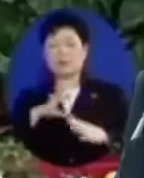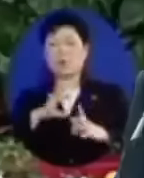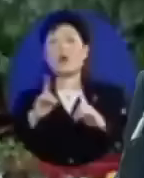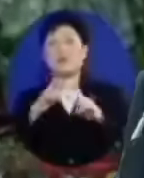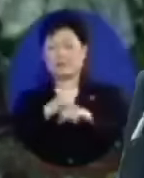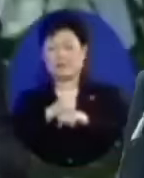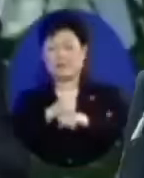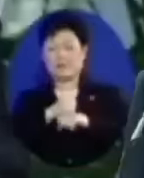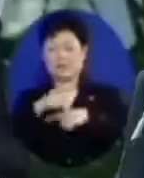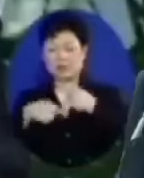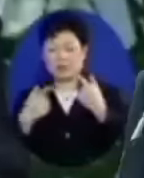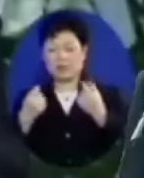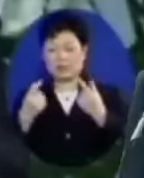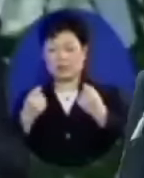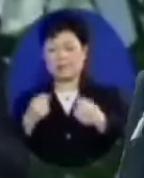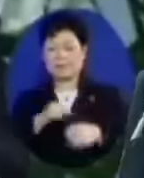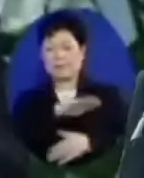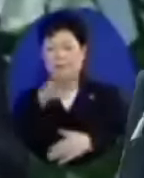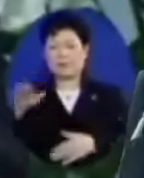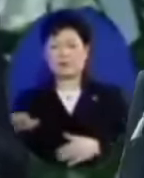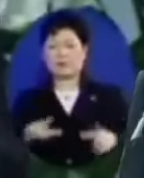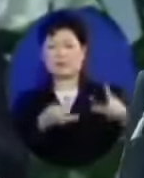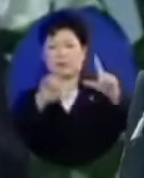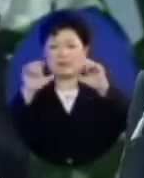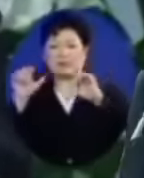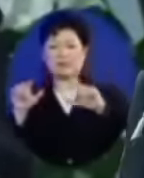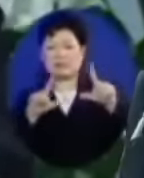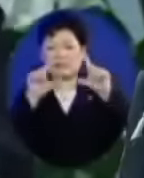말씀입니다. 한번 따라 읽어주십시오. 우리 살아있는 자가